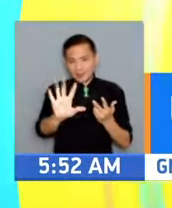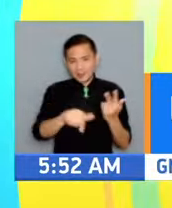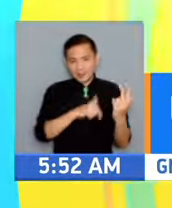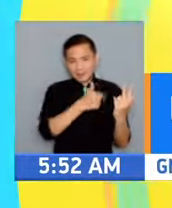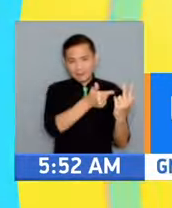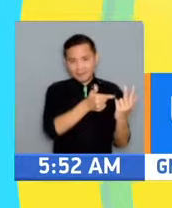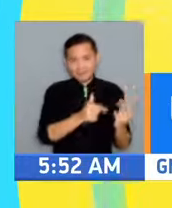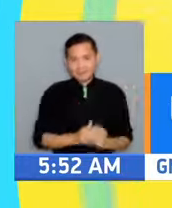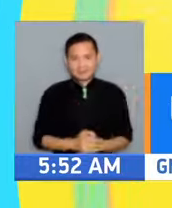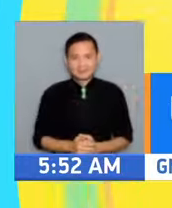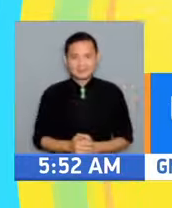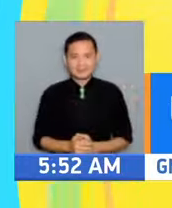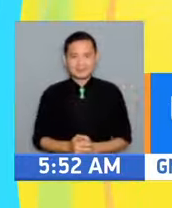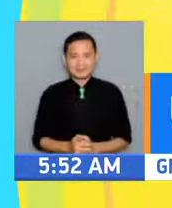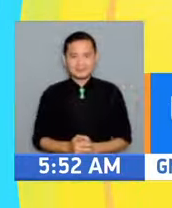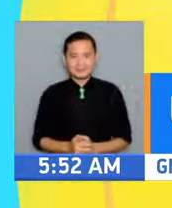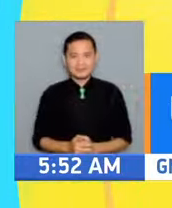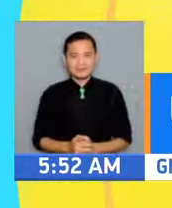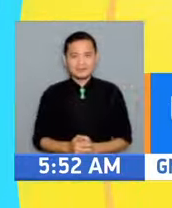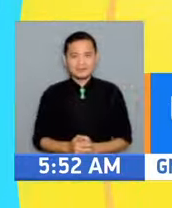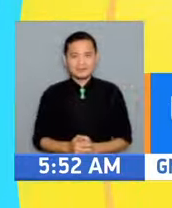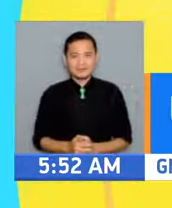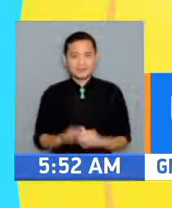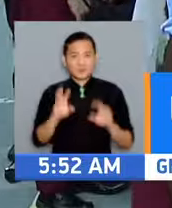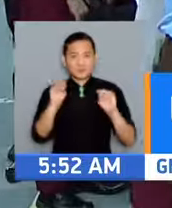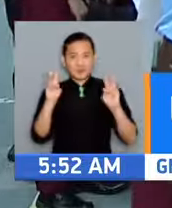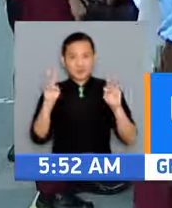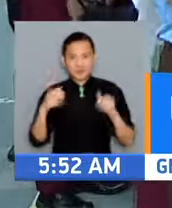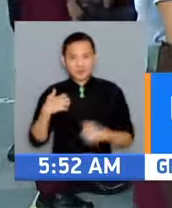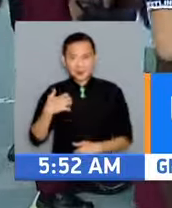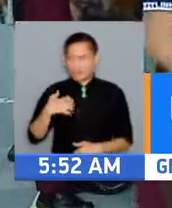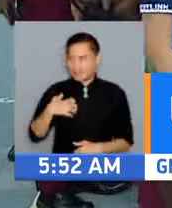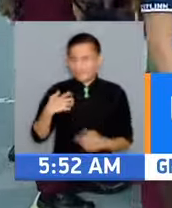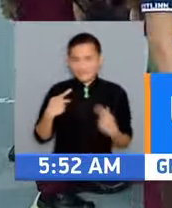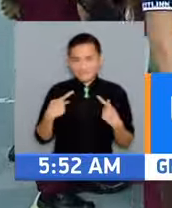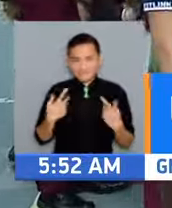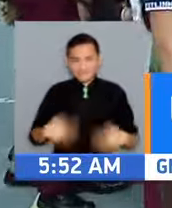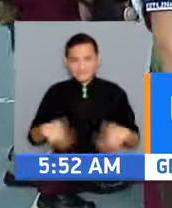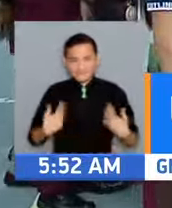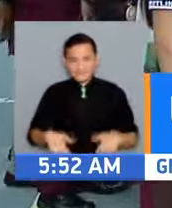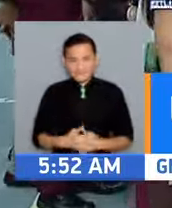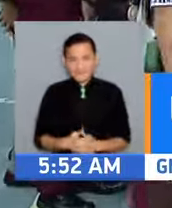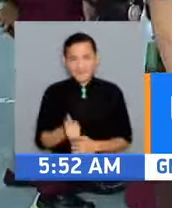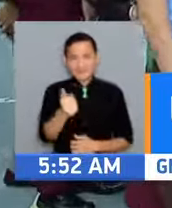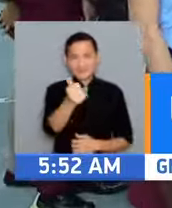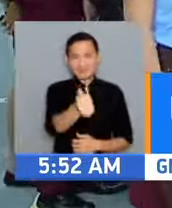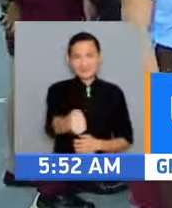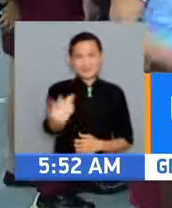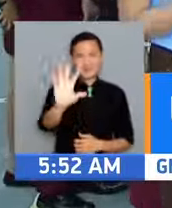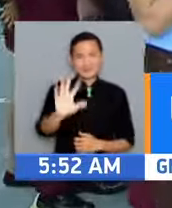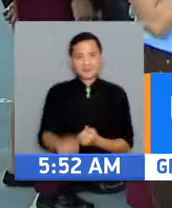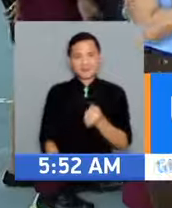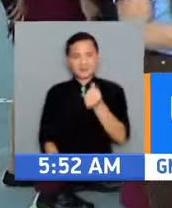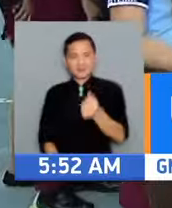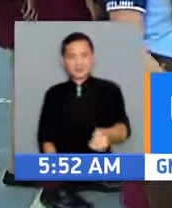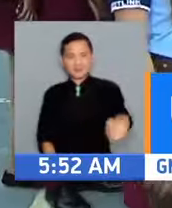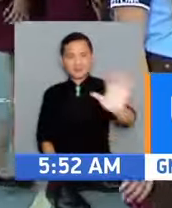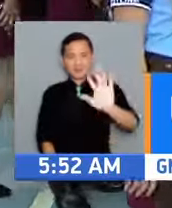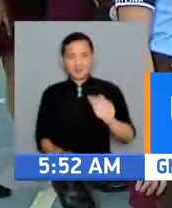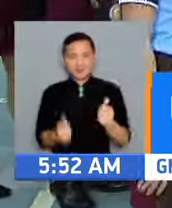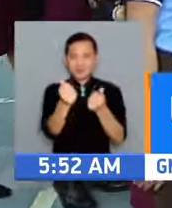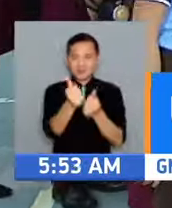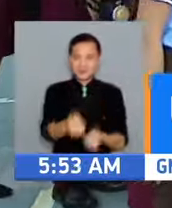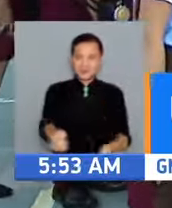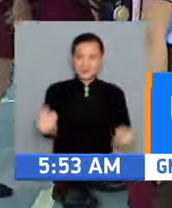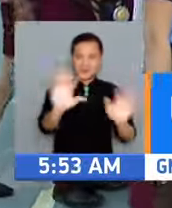Wow! Mga campus crush naman agad ang pinadala natin. Good morning, Brother Mateo. Good morning, Susie. At magandang umaga sa inyong